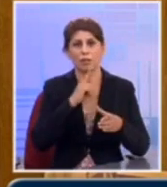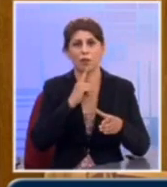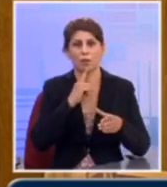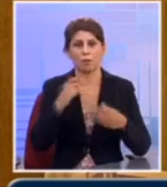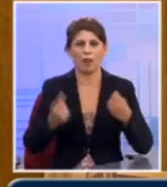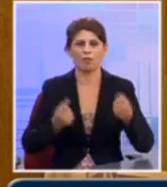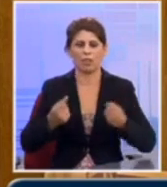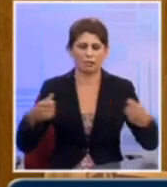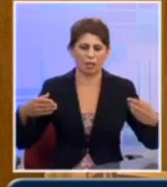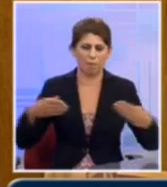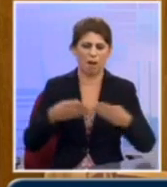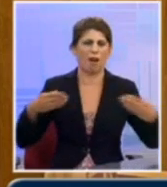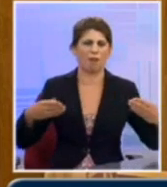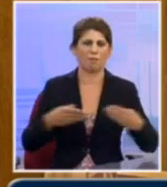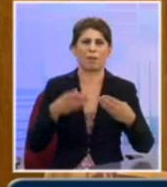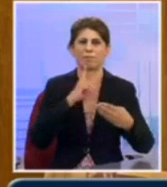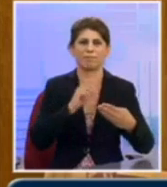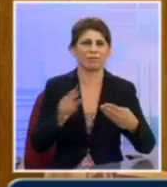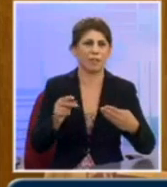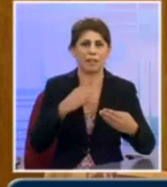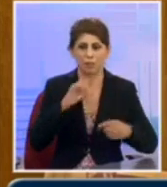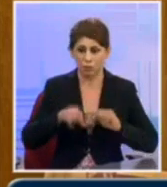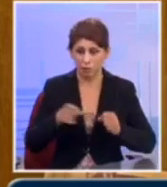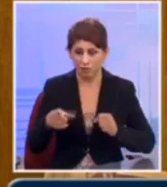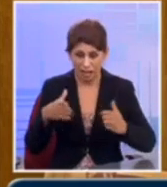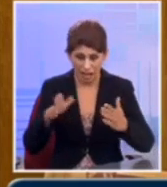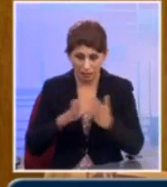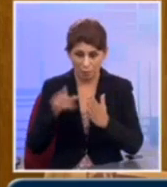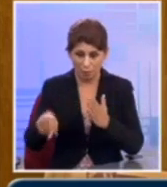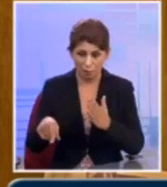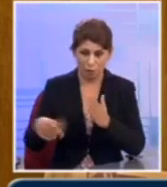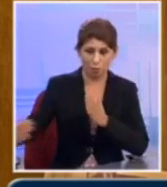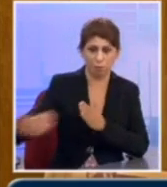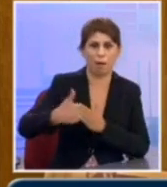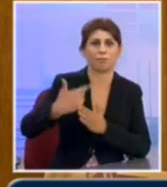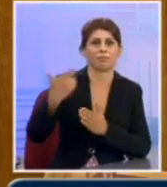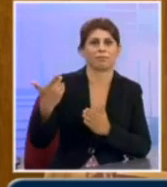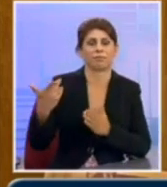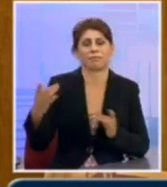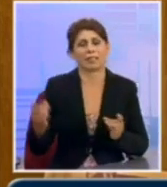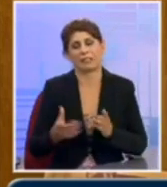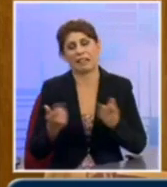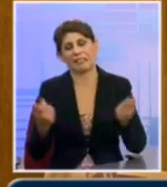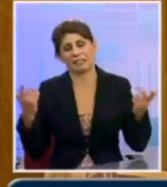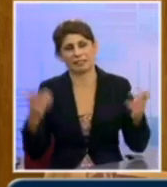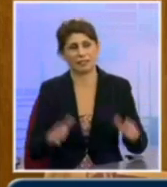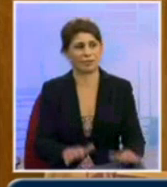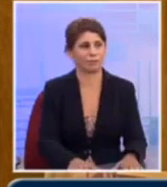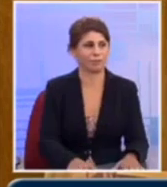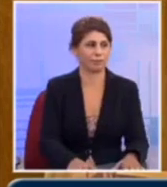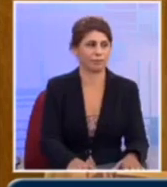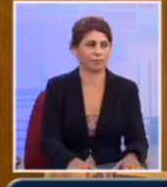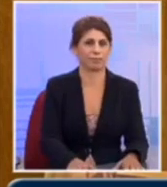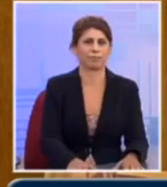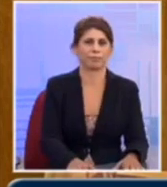συγκρουόμενα αυτοκινητάκια δηλαδή προς προσπαθείς να αντιμετωπίσεις το ένα και κάποιο άλλο πυροδοτεί τα υπόλοιπα δεν